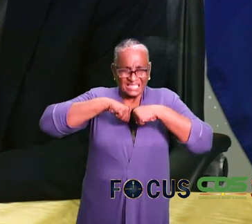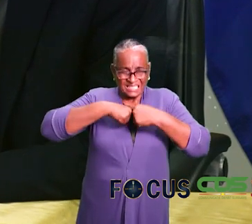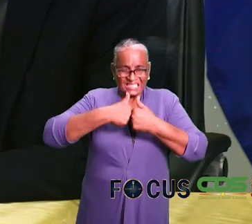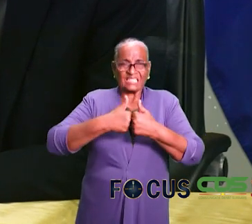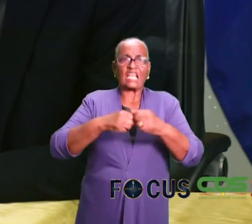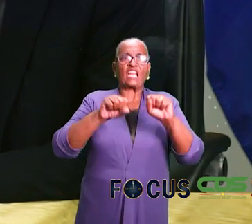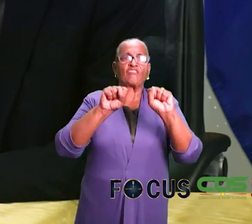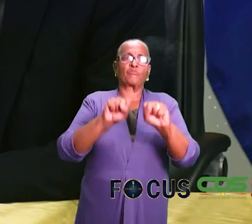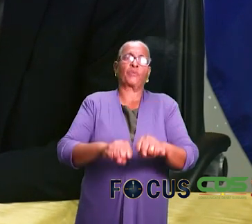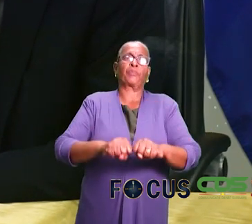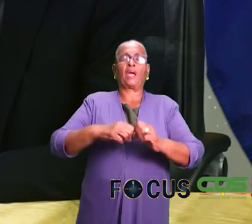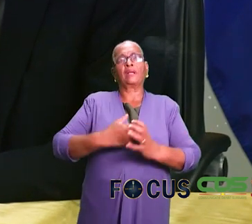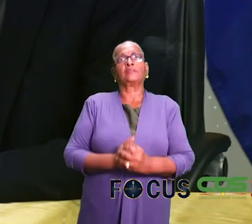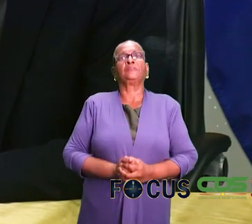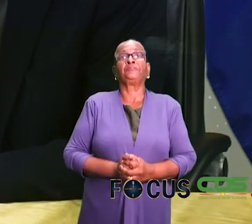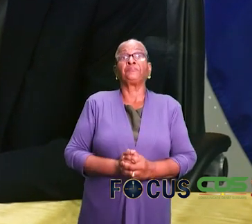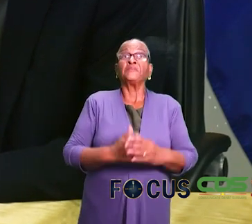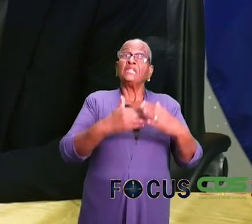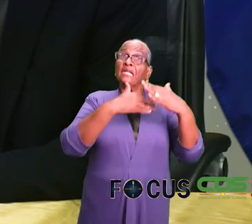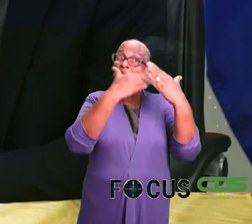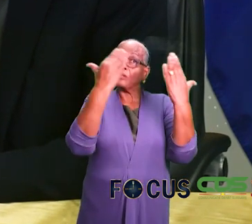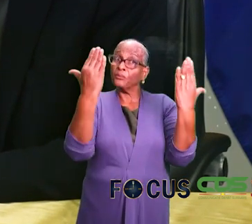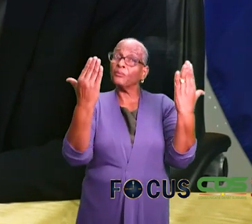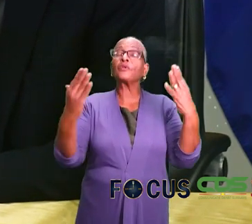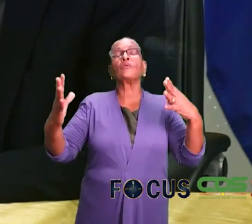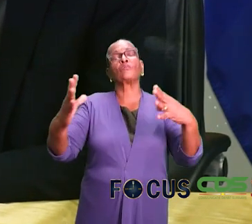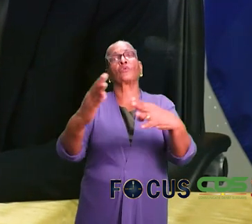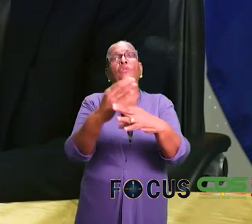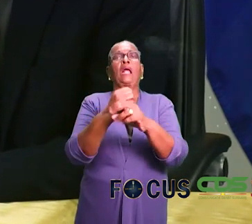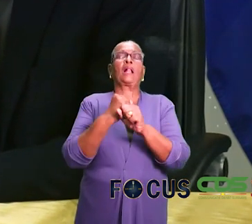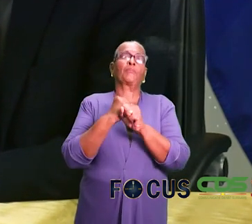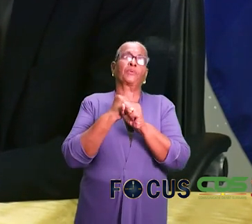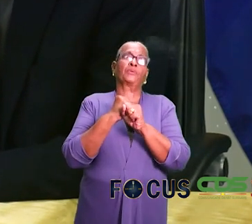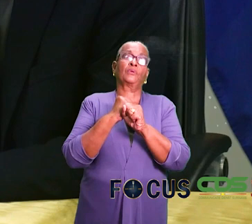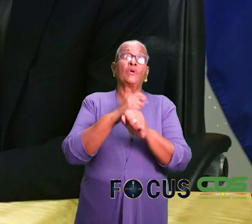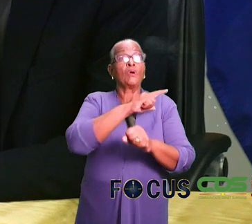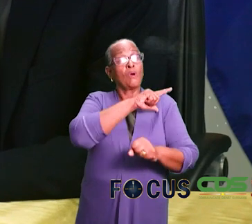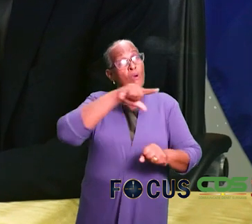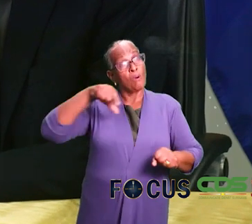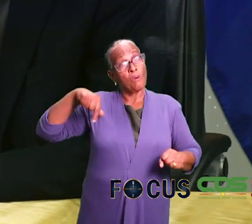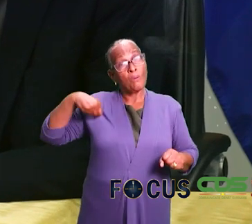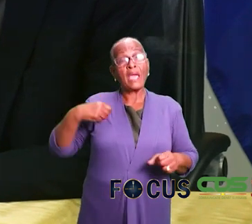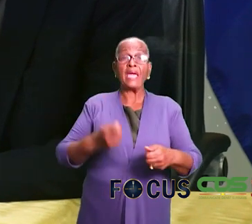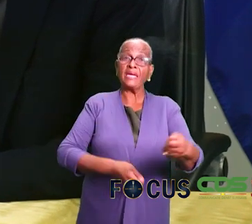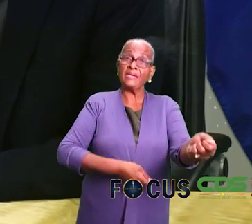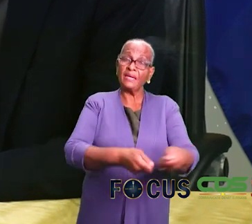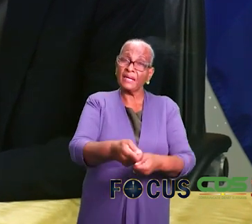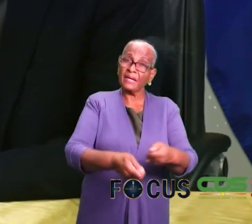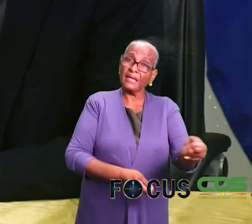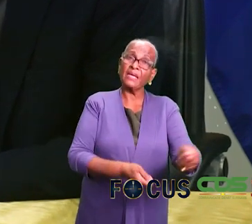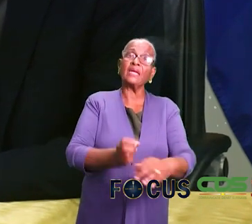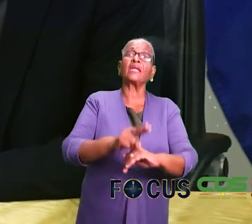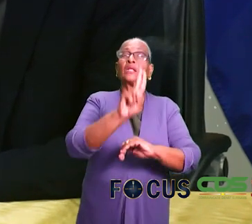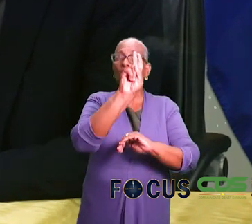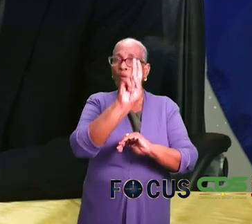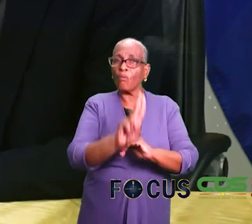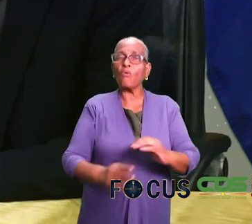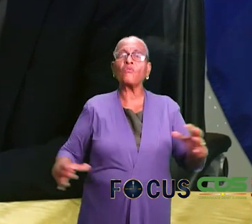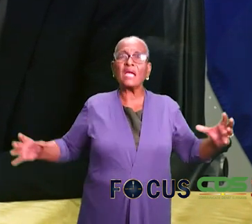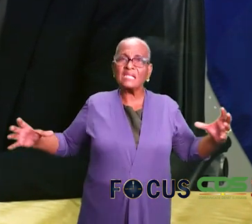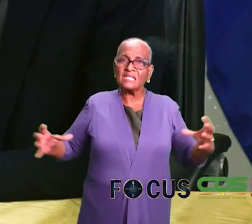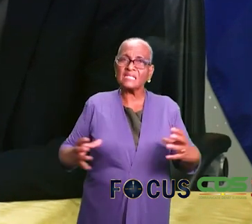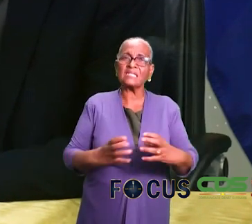ook een bijdrage daarin heeft. We doen alles wat we doen wat we kunnen om de samenleving te